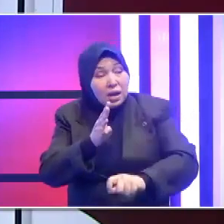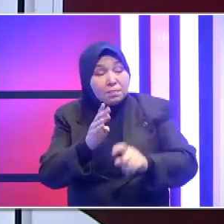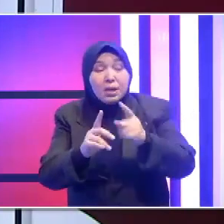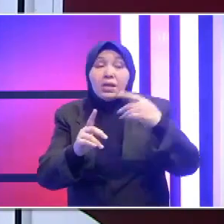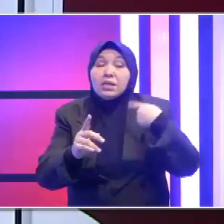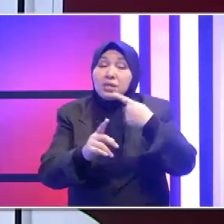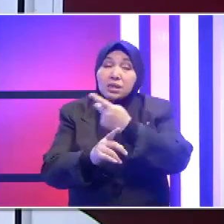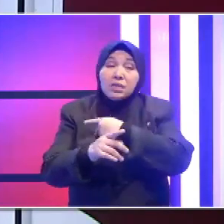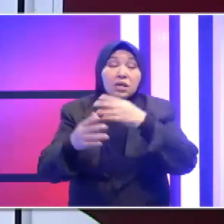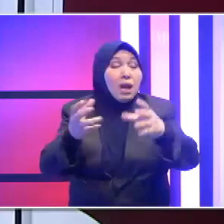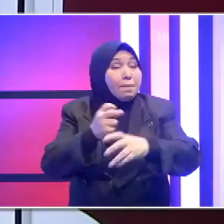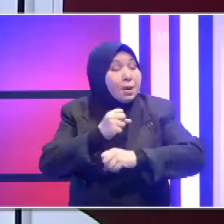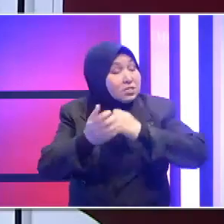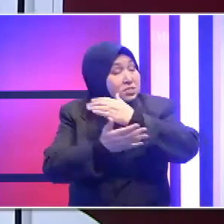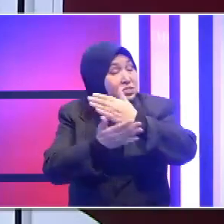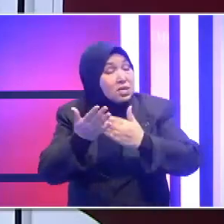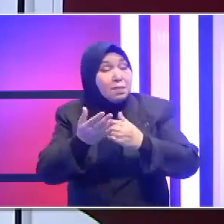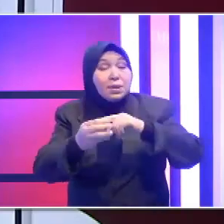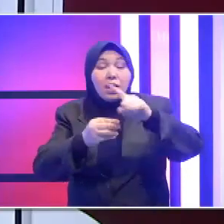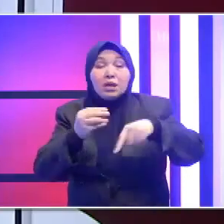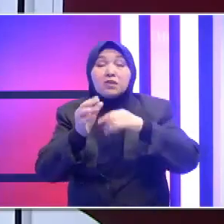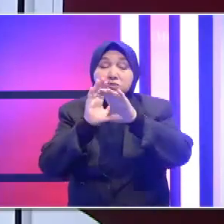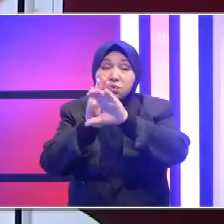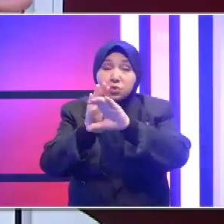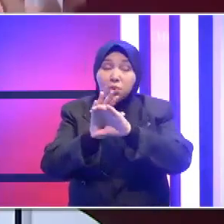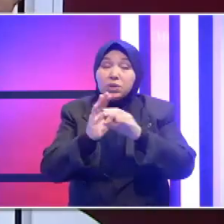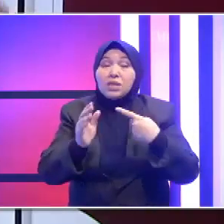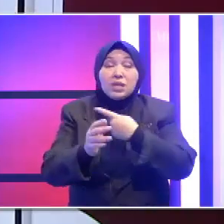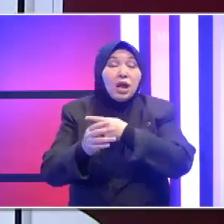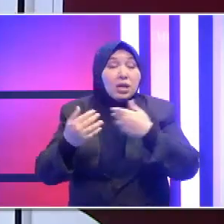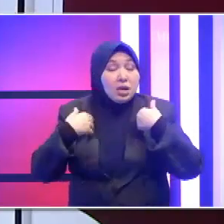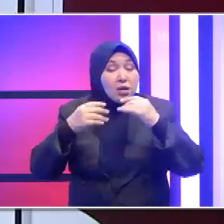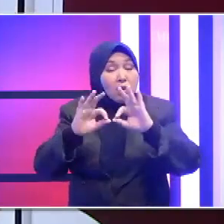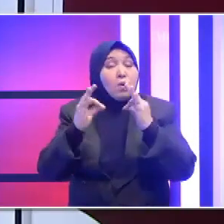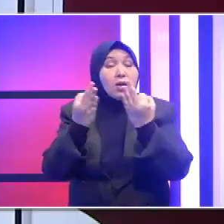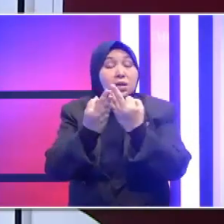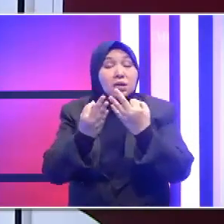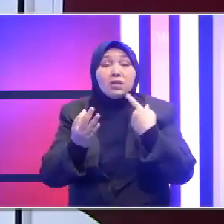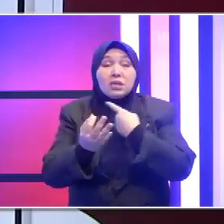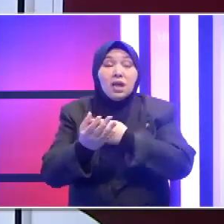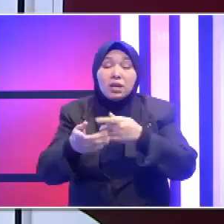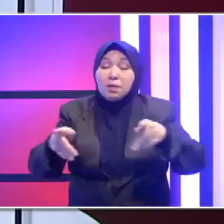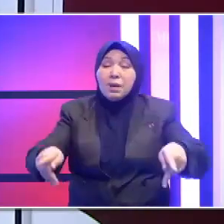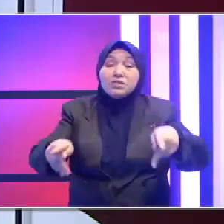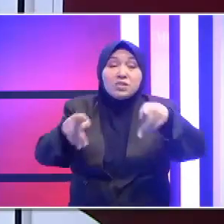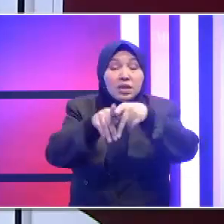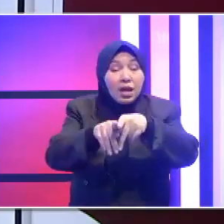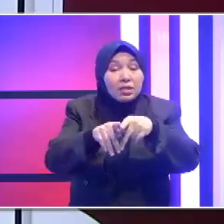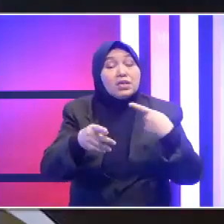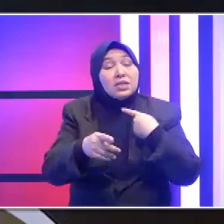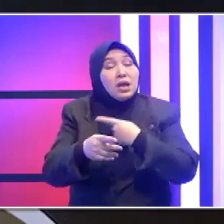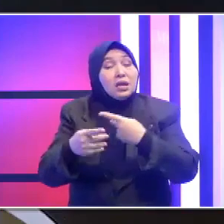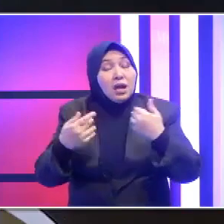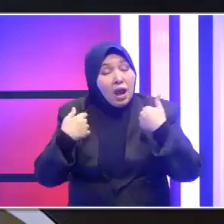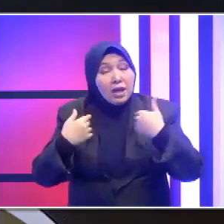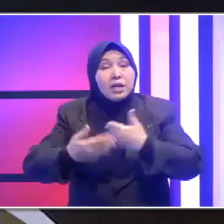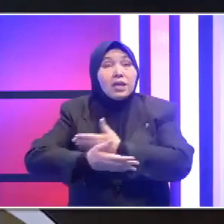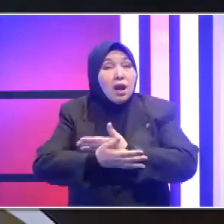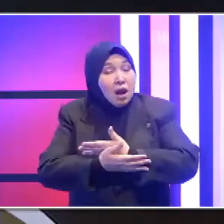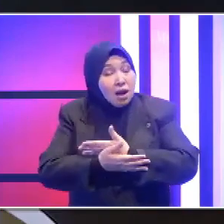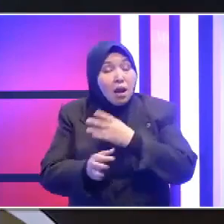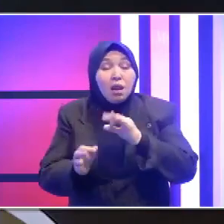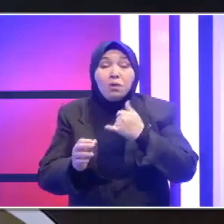bila kita dapat sesuatu perkara contohnya kita ada keluarga dekatnya kita hadir pasangan kita ada anak ya